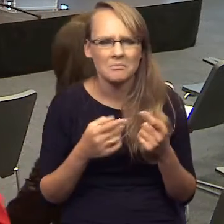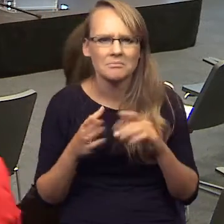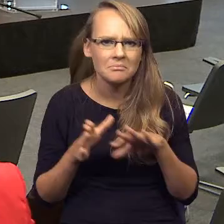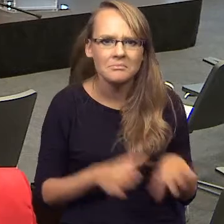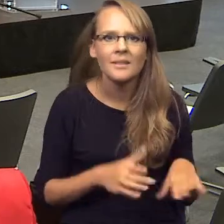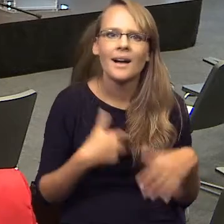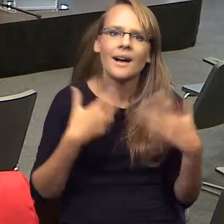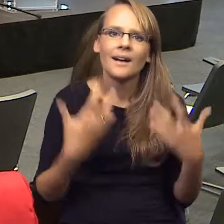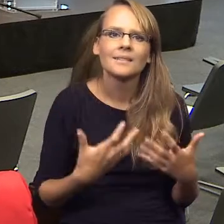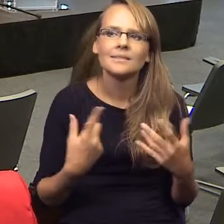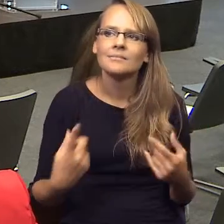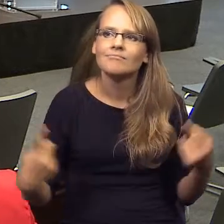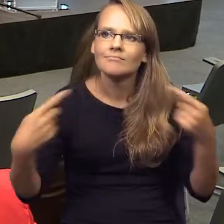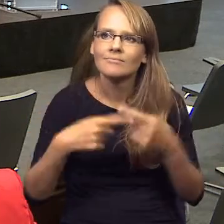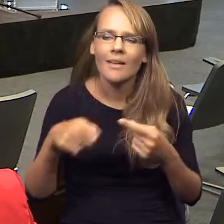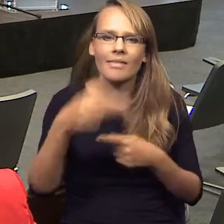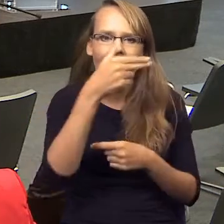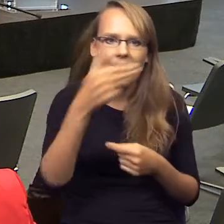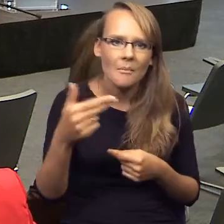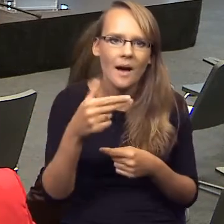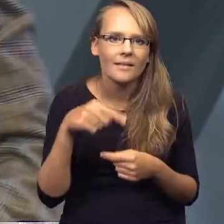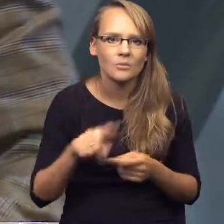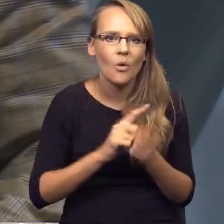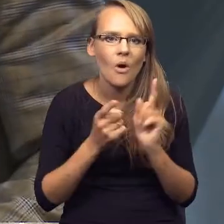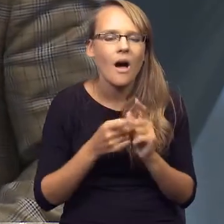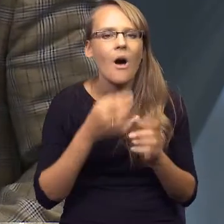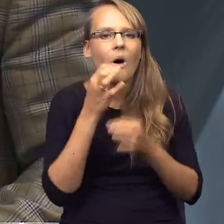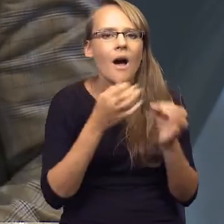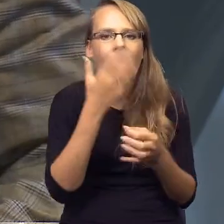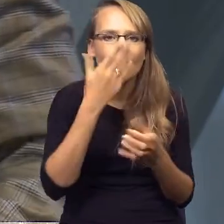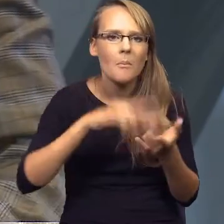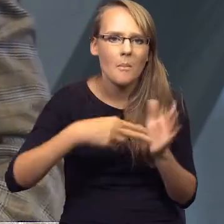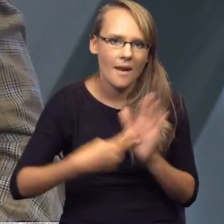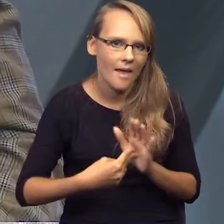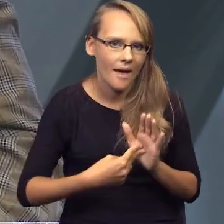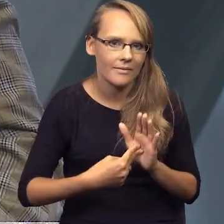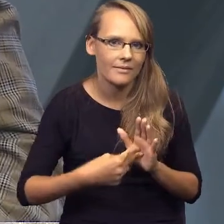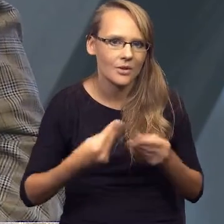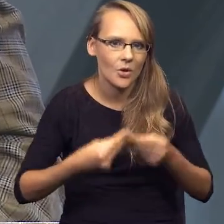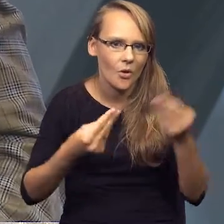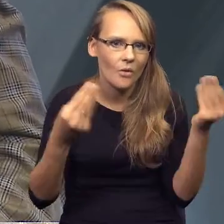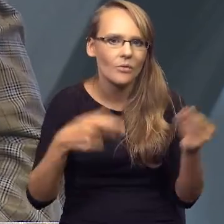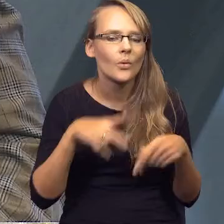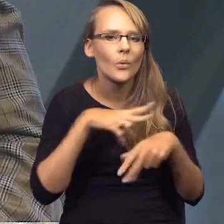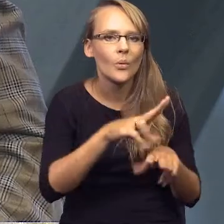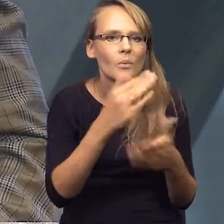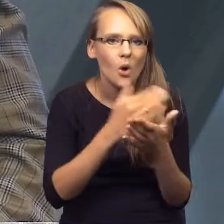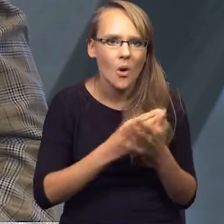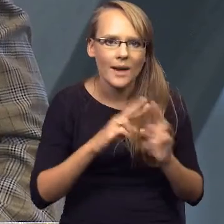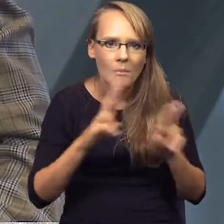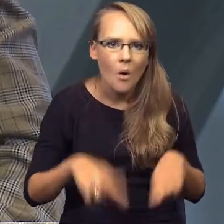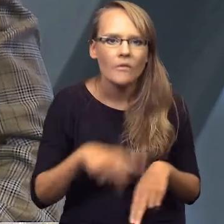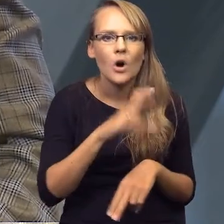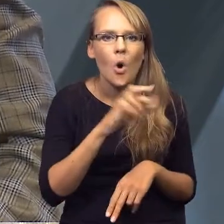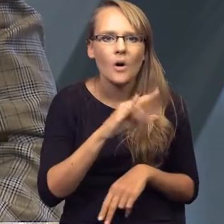odnosząc się do tematu dzisiejszego spotkania, strategii, która w tej chwili jest budowana na uczestnictwo w programach ramowych, szczególnie w